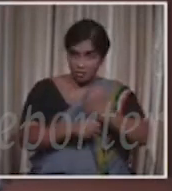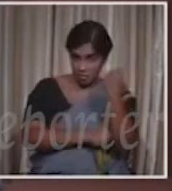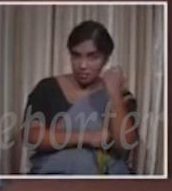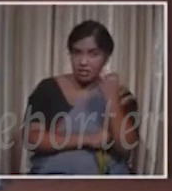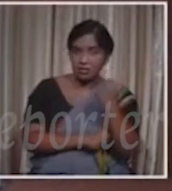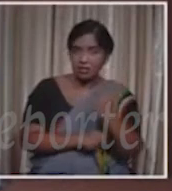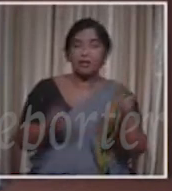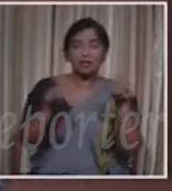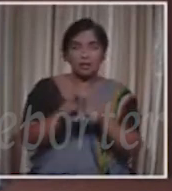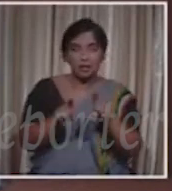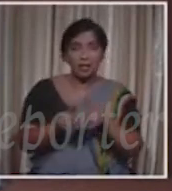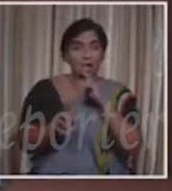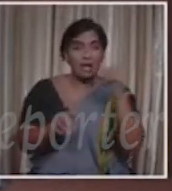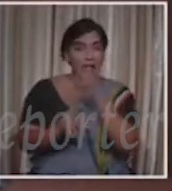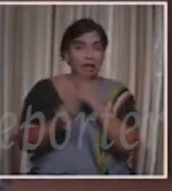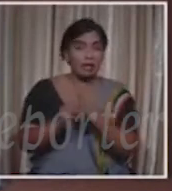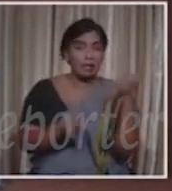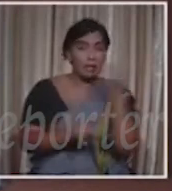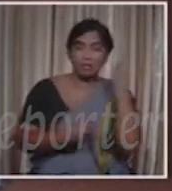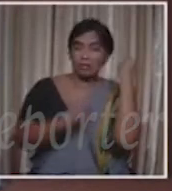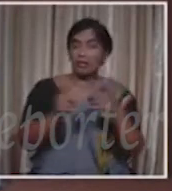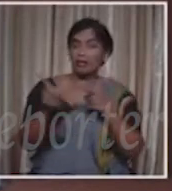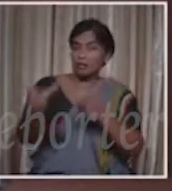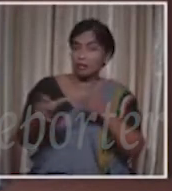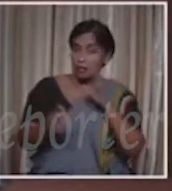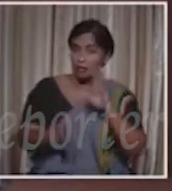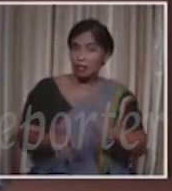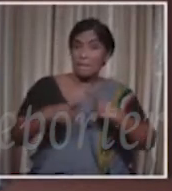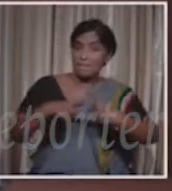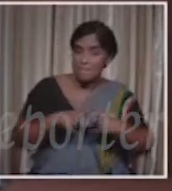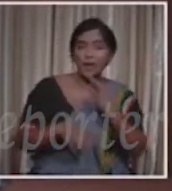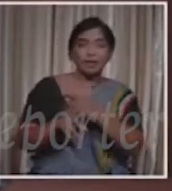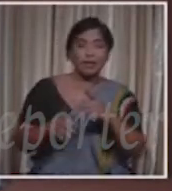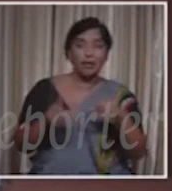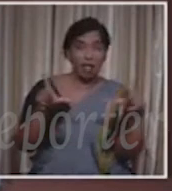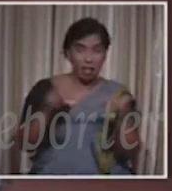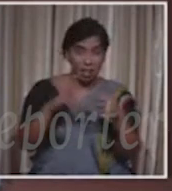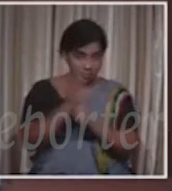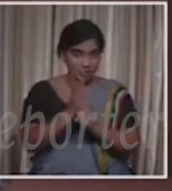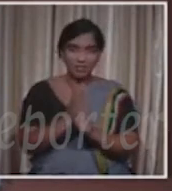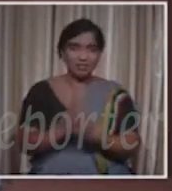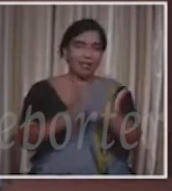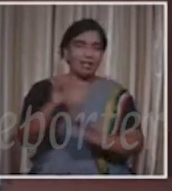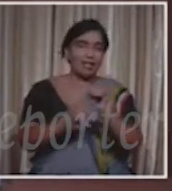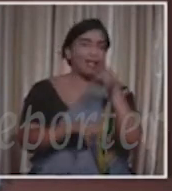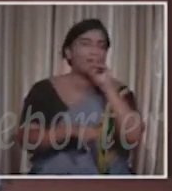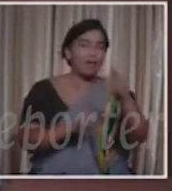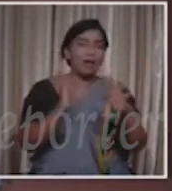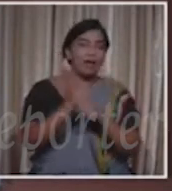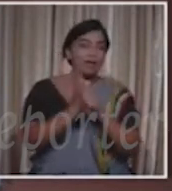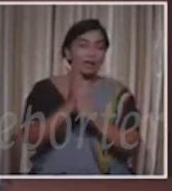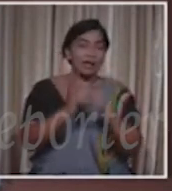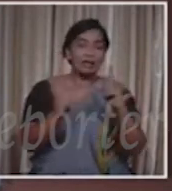මතක තබා ගන්න එහෙම එහෙම ලයිසන් තණ්ඩියෝ ආණ්ඩු බලයාරගල ලයිසන්ස් තණ්ඩියෝ හරිද කසුප්පු ගෙනල්ලා අරක්කු